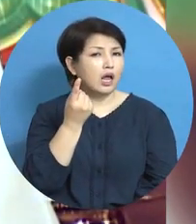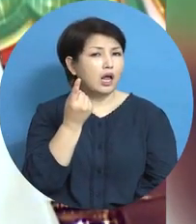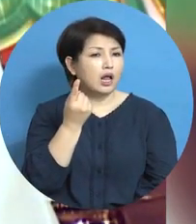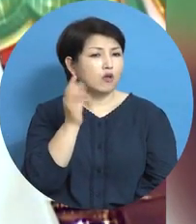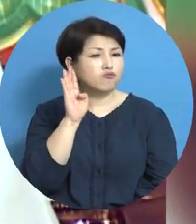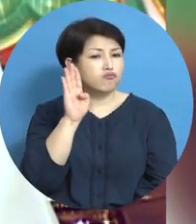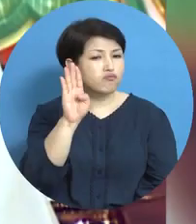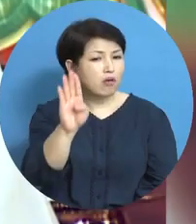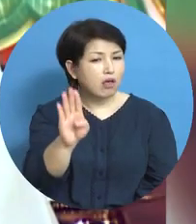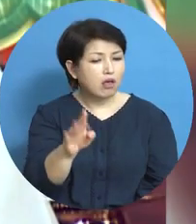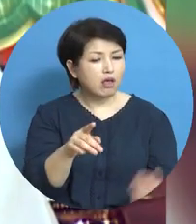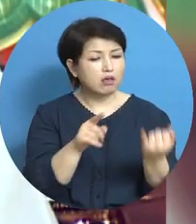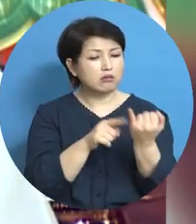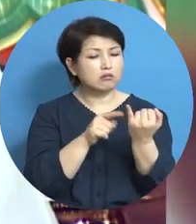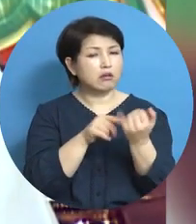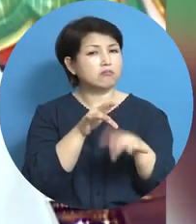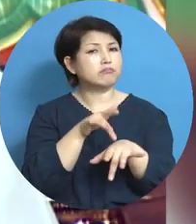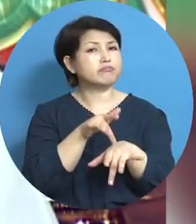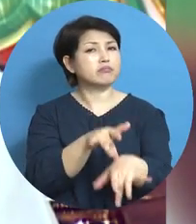버렸어.